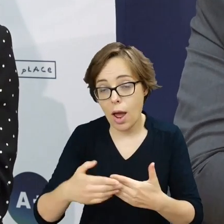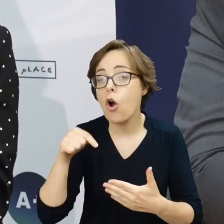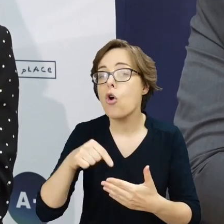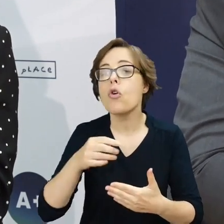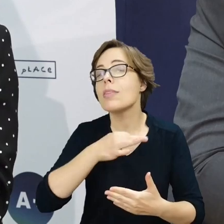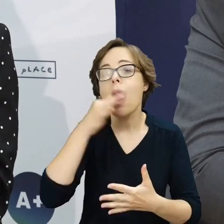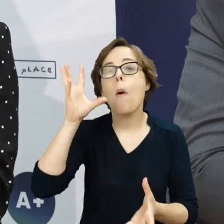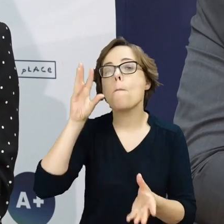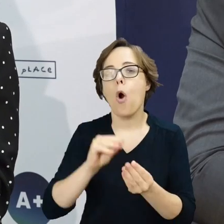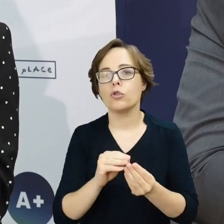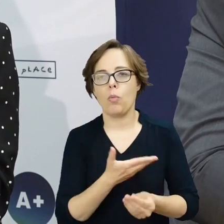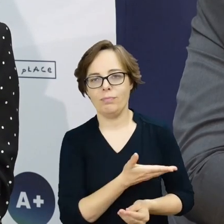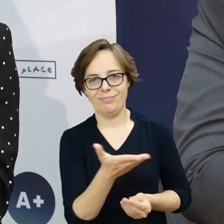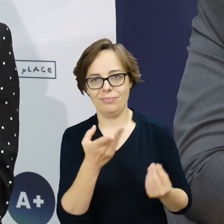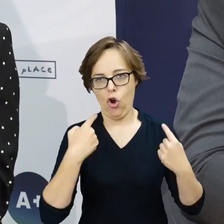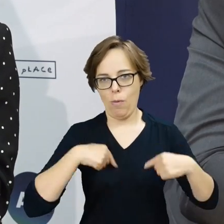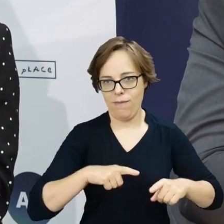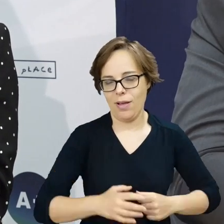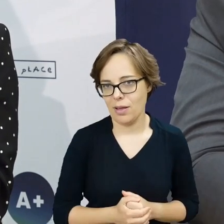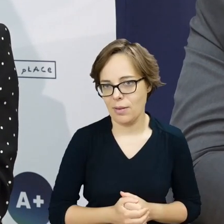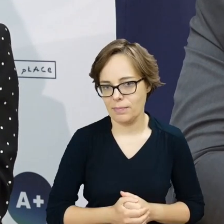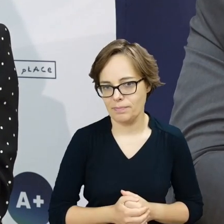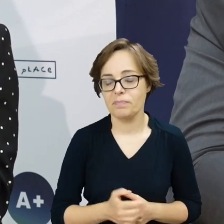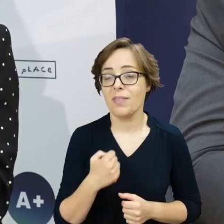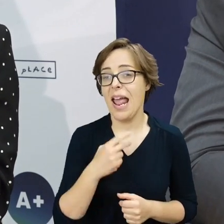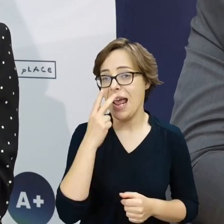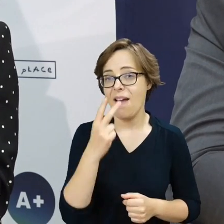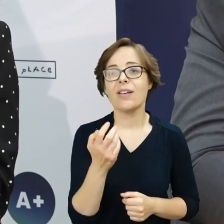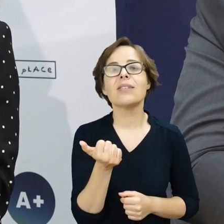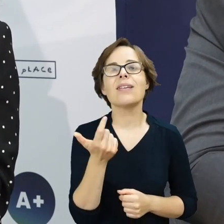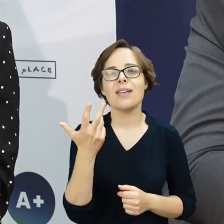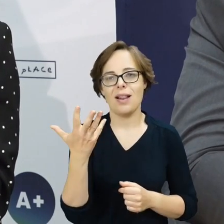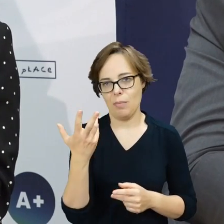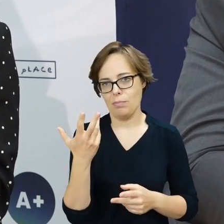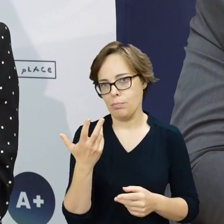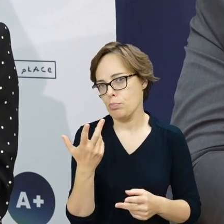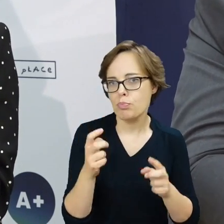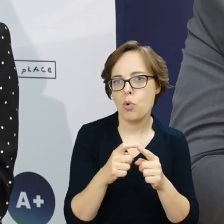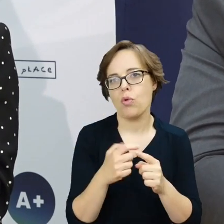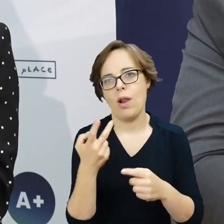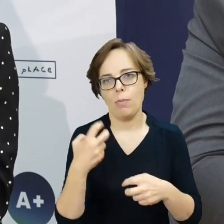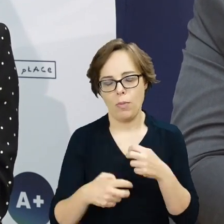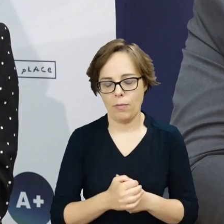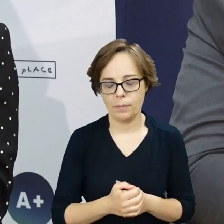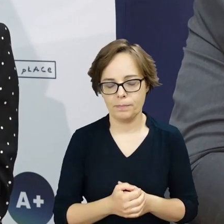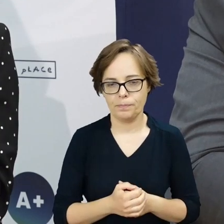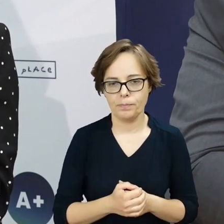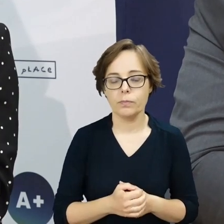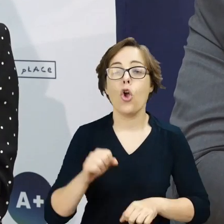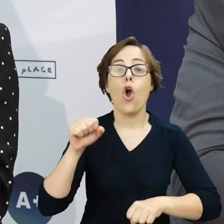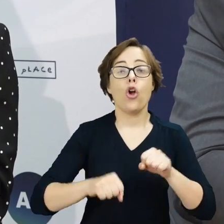obywatelki i obywatele. I ja widzę tutaj kilka takich punktów. Oczywiście postępowanie przed sądem